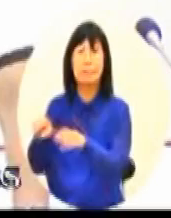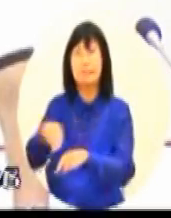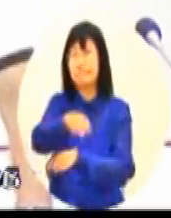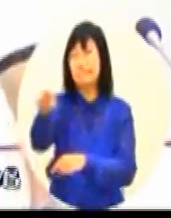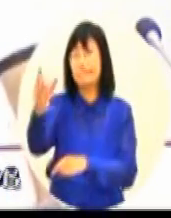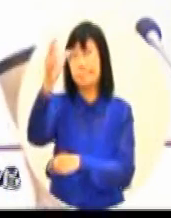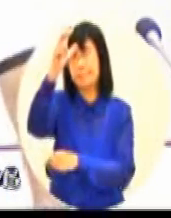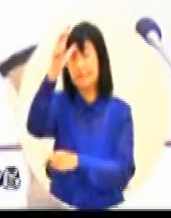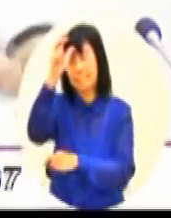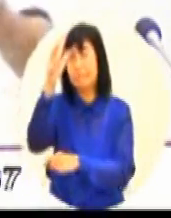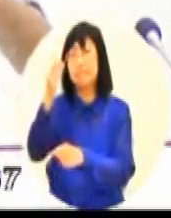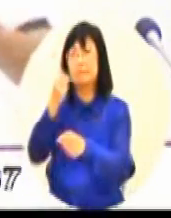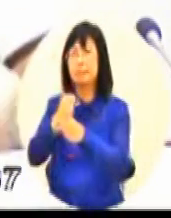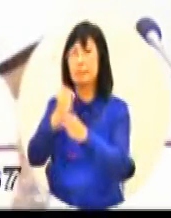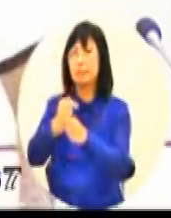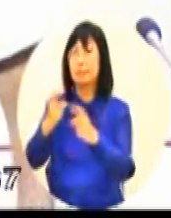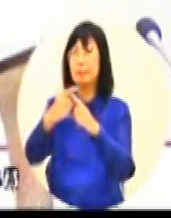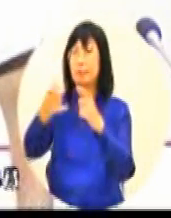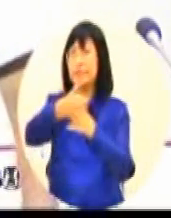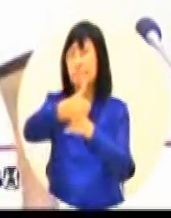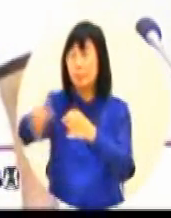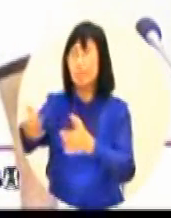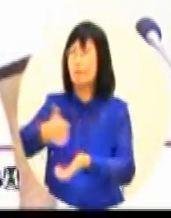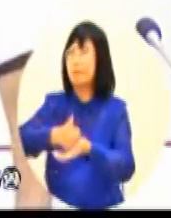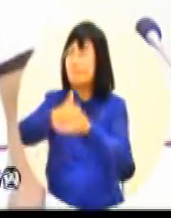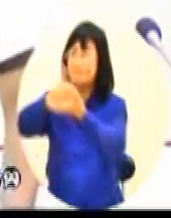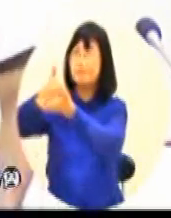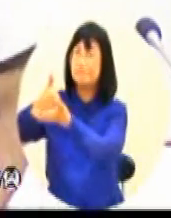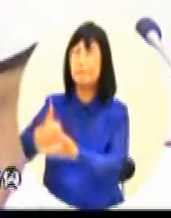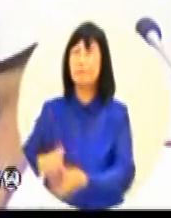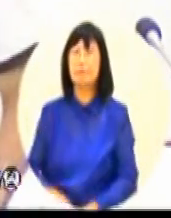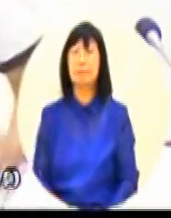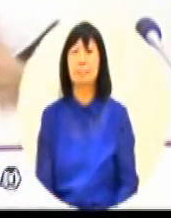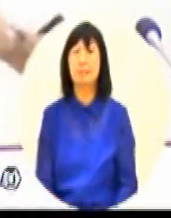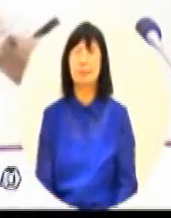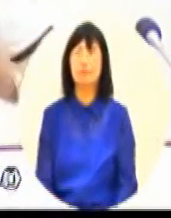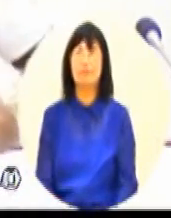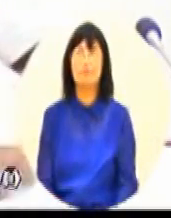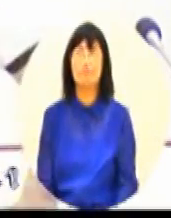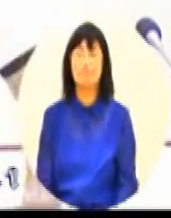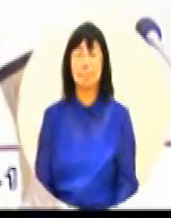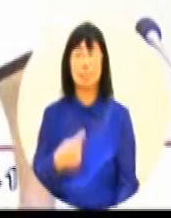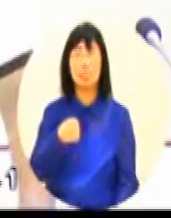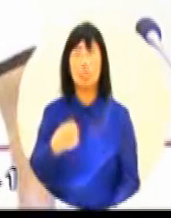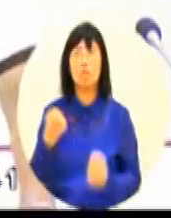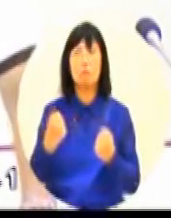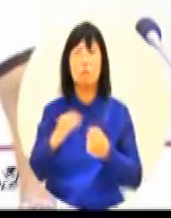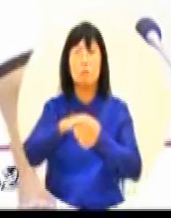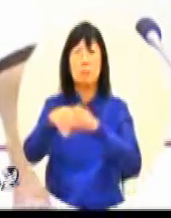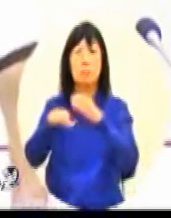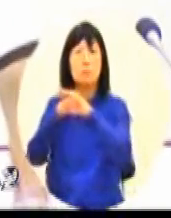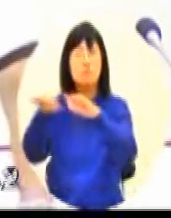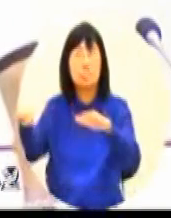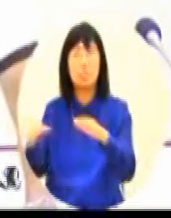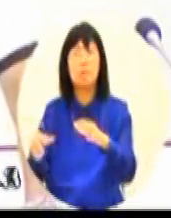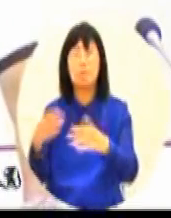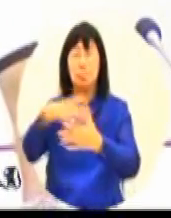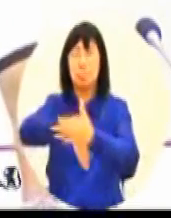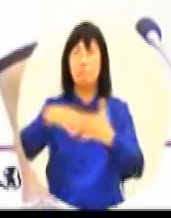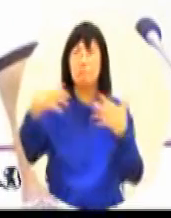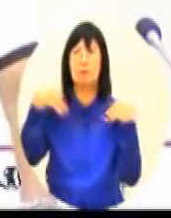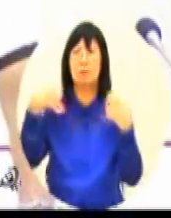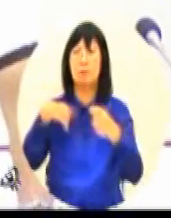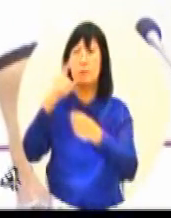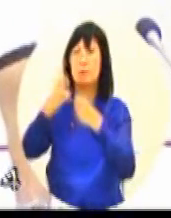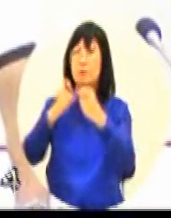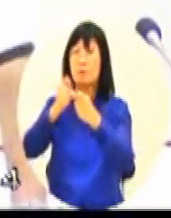同仁的认同，将我嘛表示市长非常认同。但是呢，我在保安啊当了11年